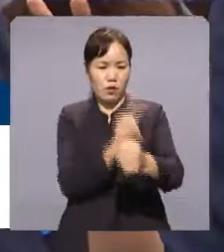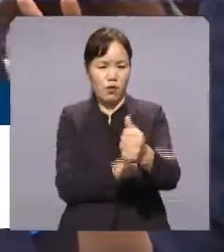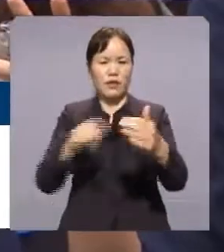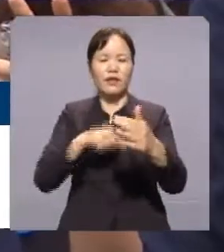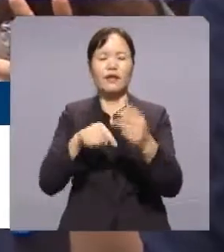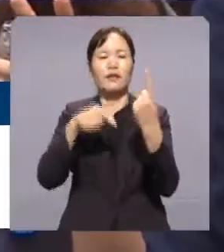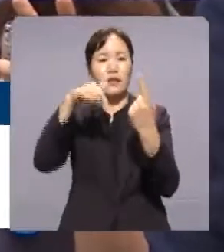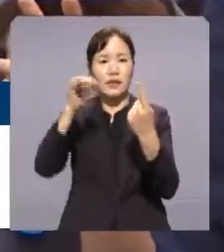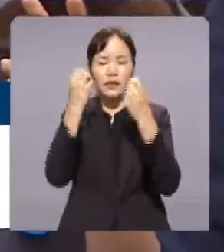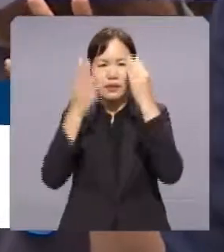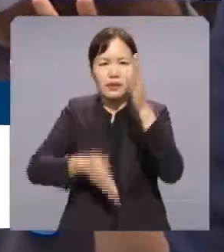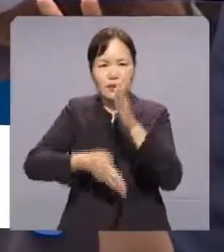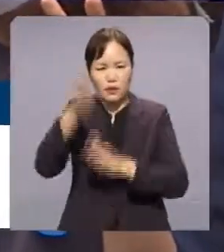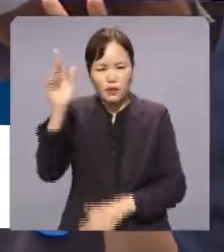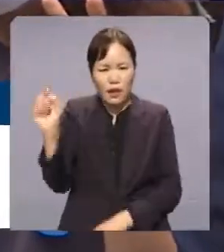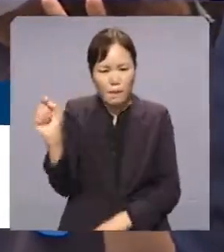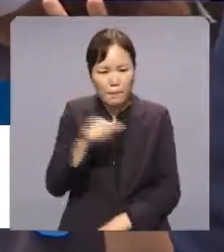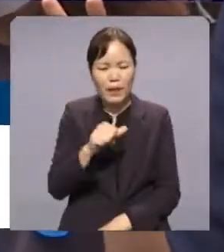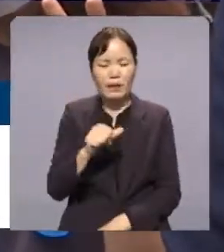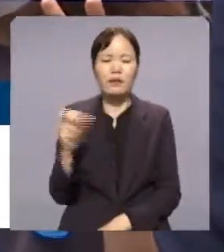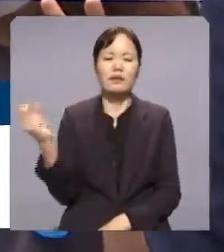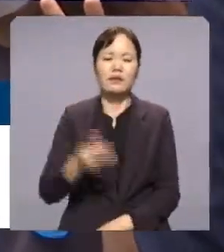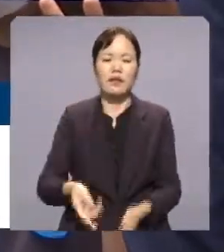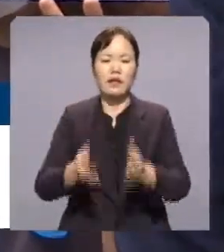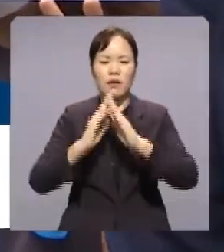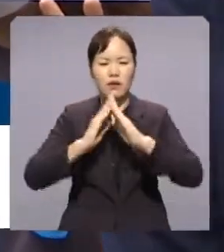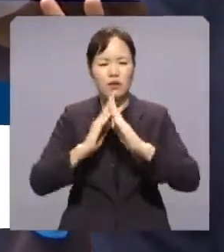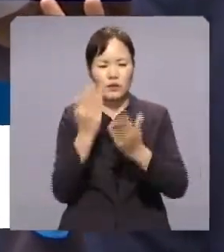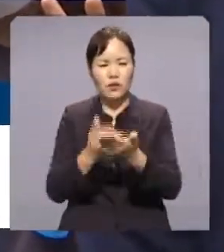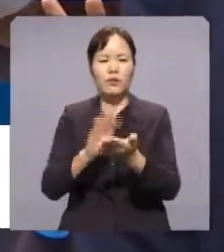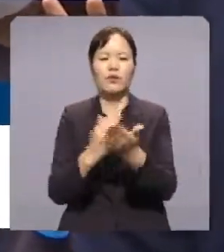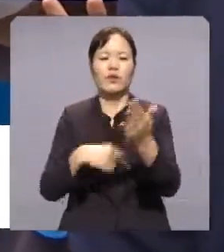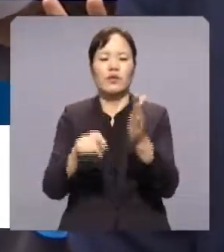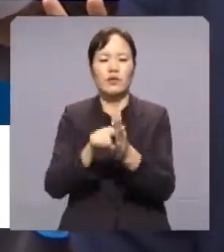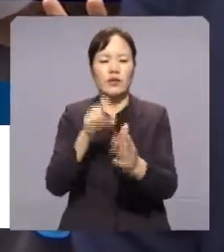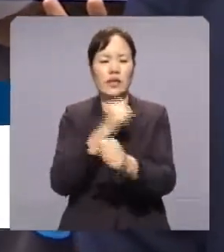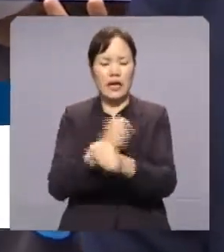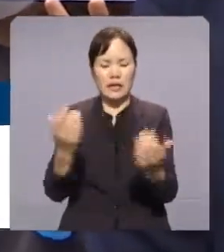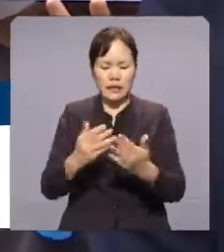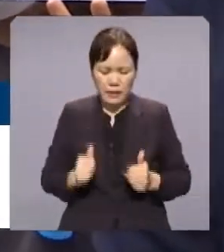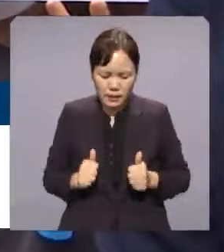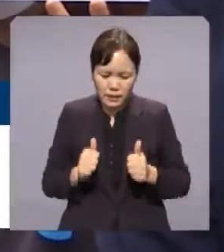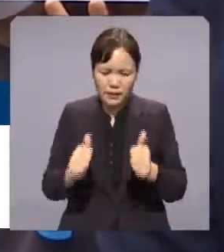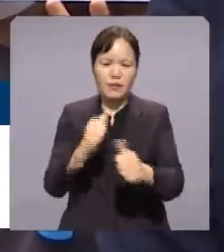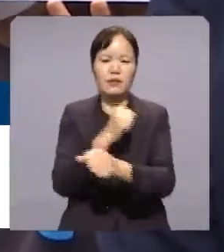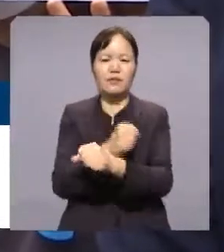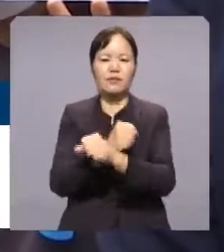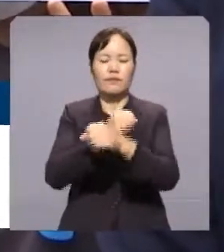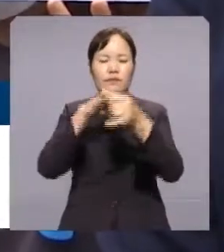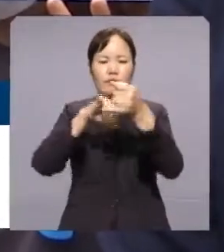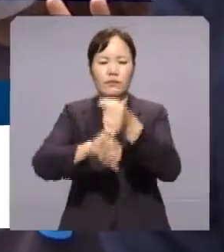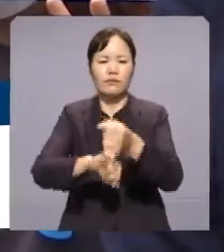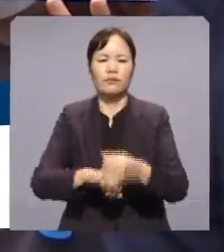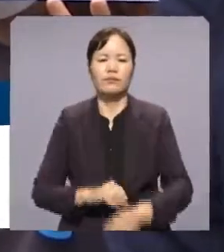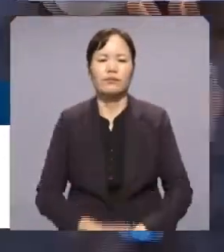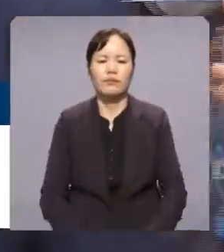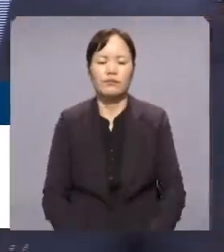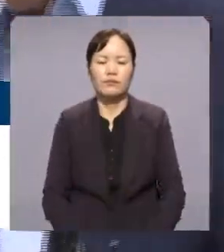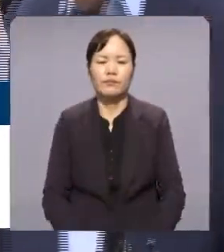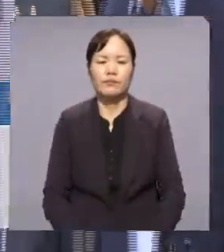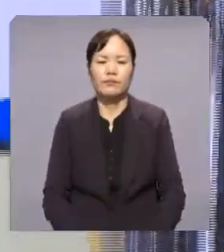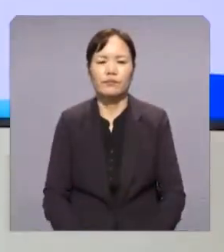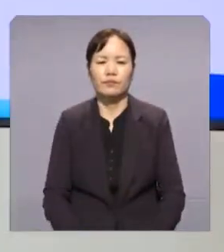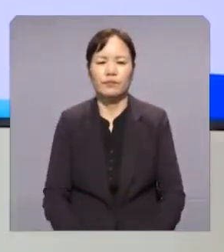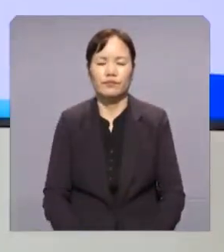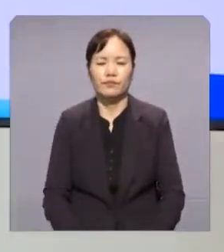신도시의 조속한 재건축 리모델링을 위해서 할 일을 책임 있게